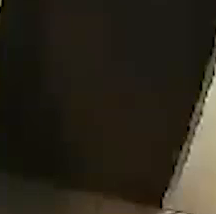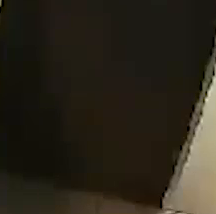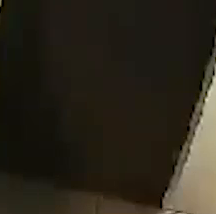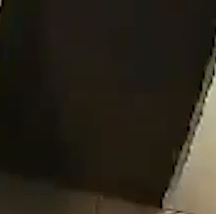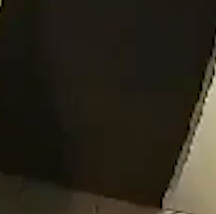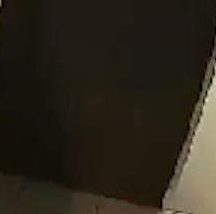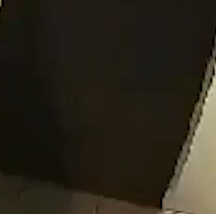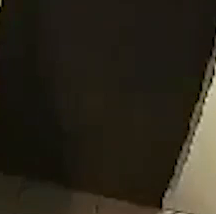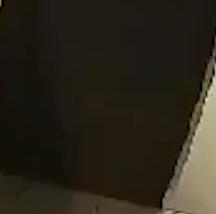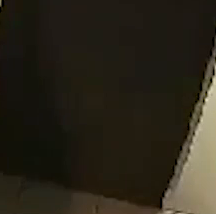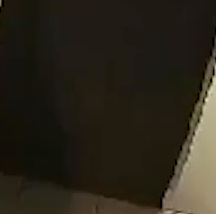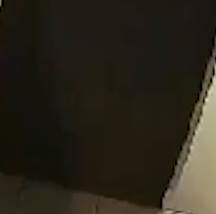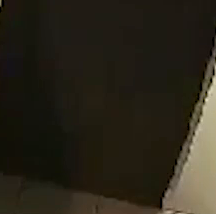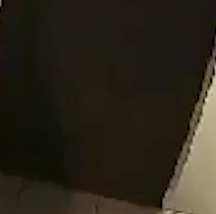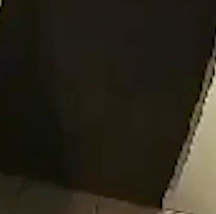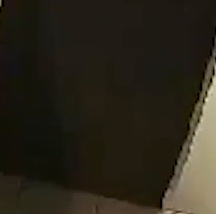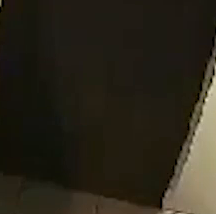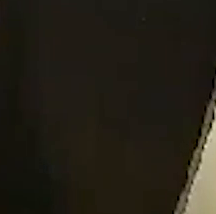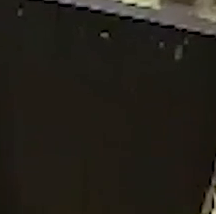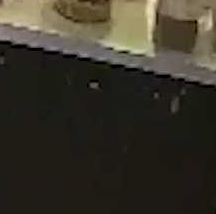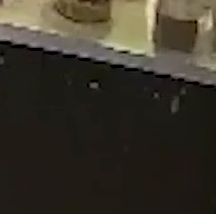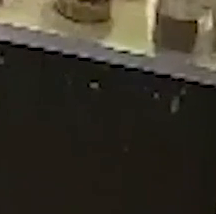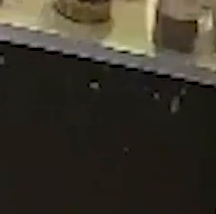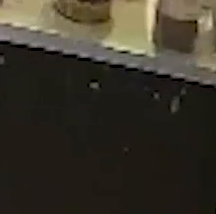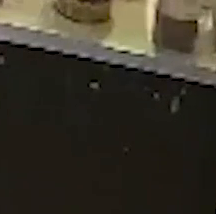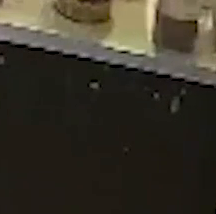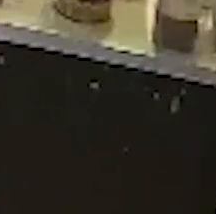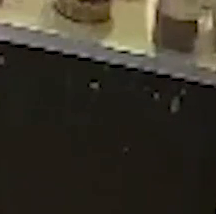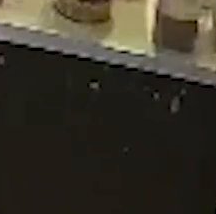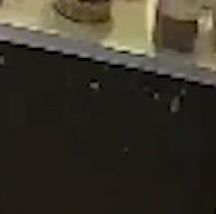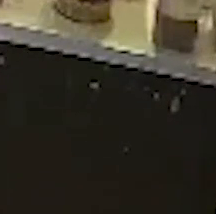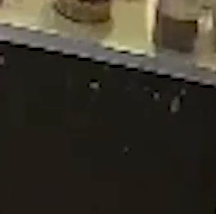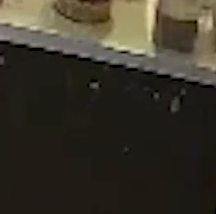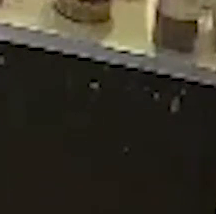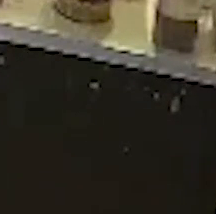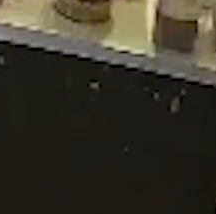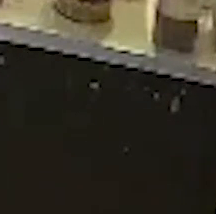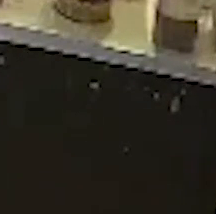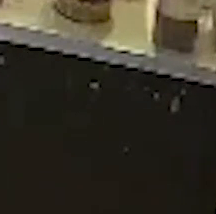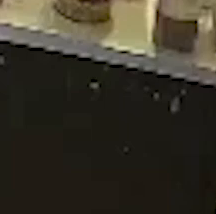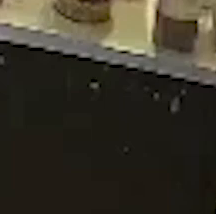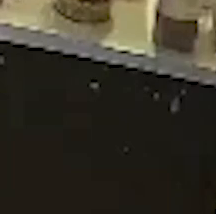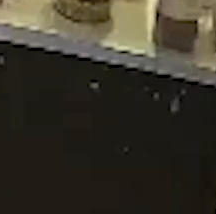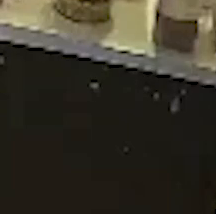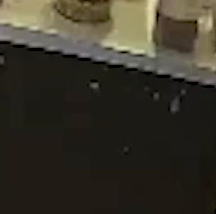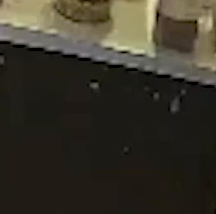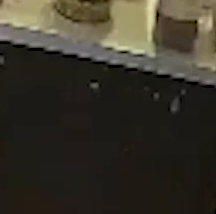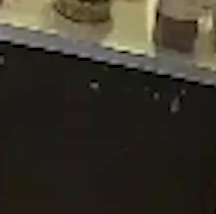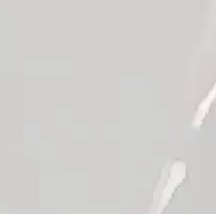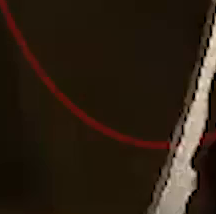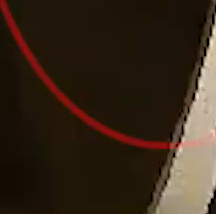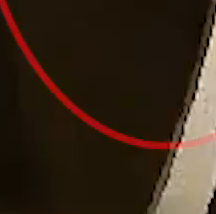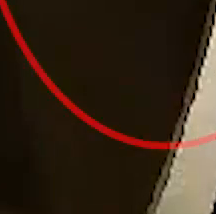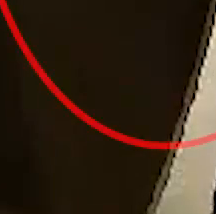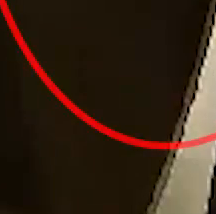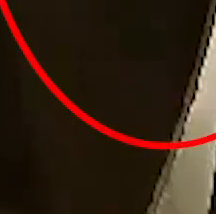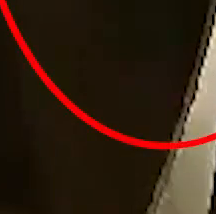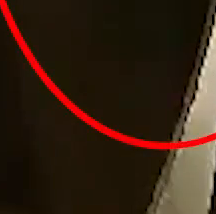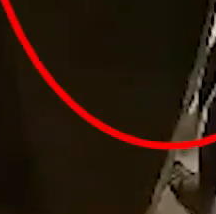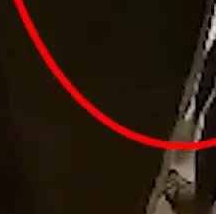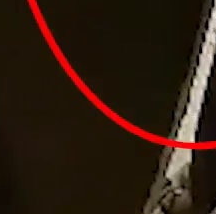Hey, would you mind it if we stayed and talk about the things we